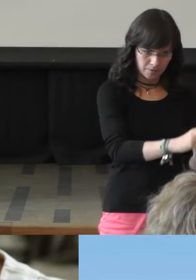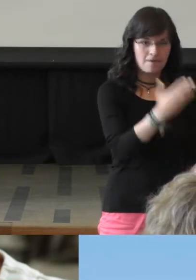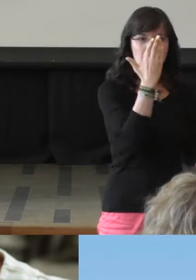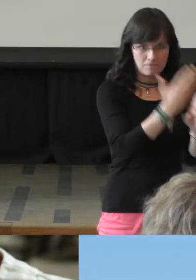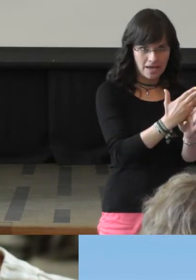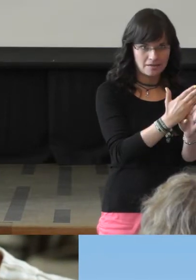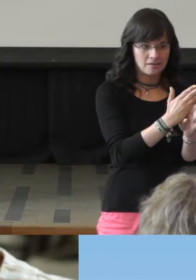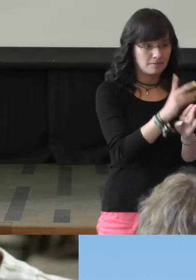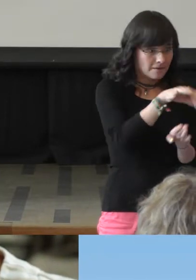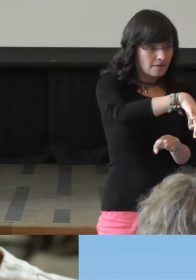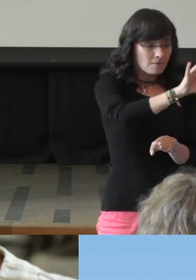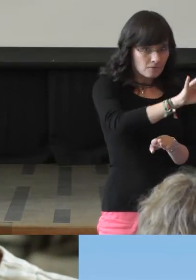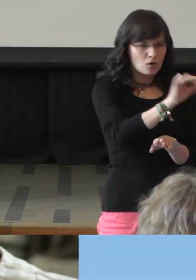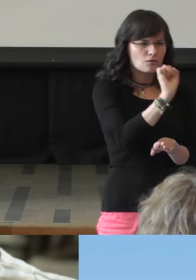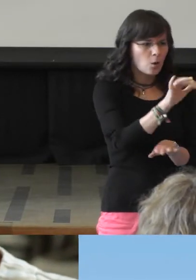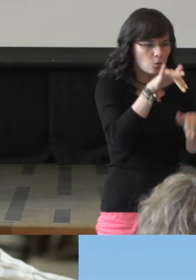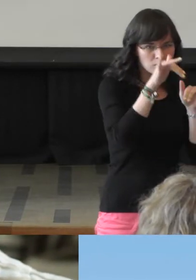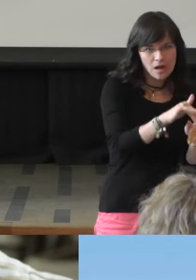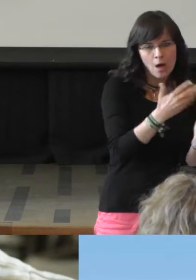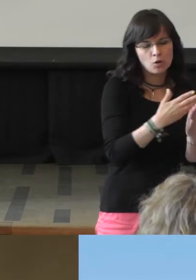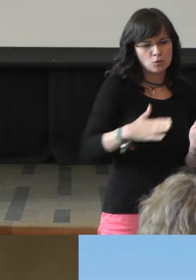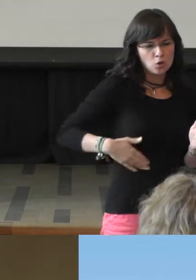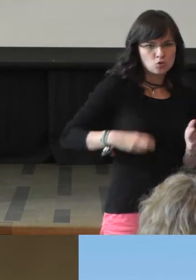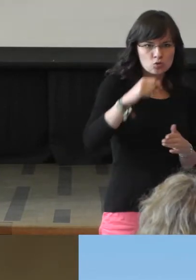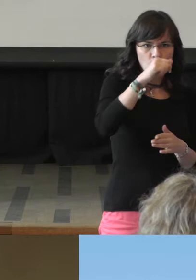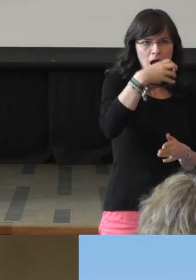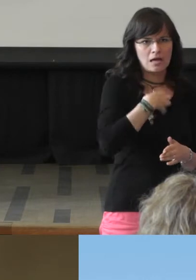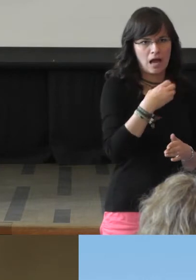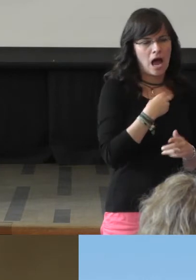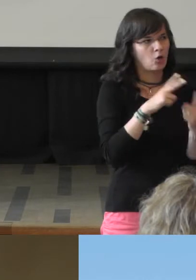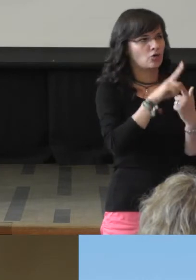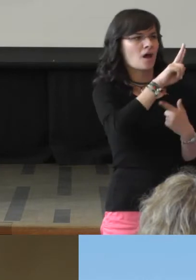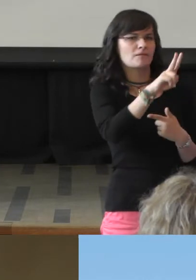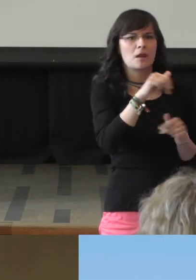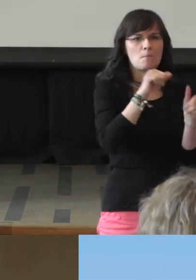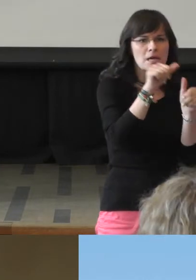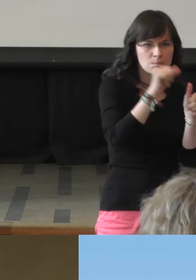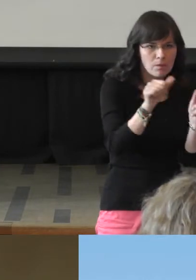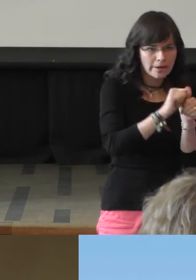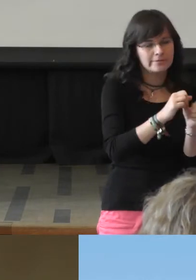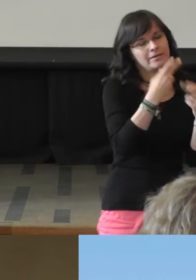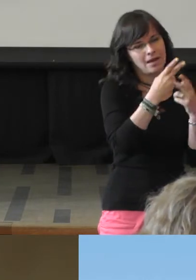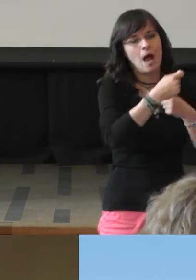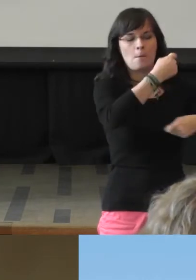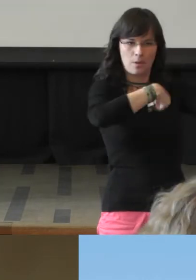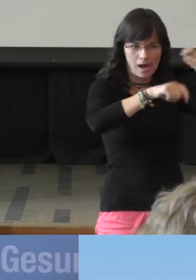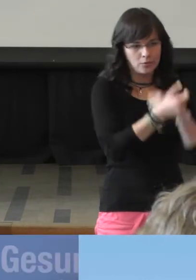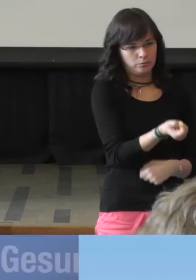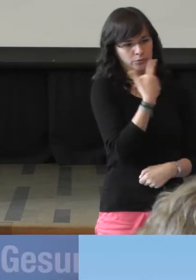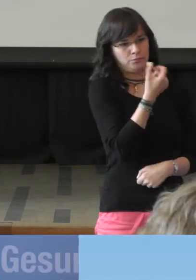Grunde, wenn die Ursache gefunden worden ist, ist Diabetes, ein Metaminmangel, wäre das auch erstmal Frage des niedergelassenen Kollegen.